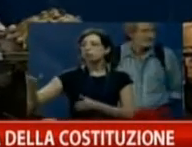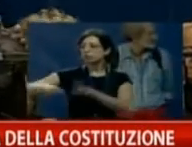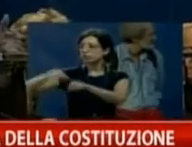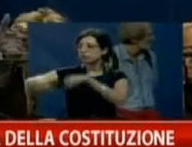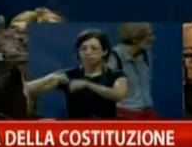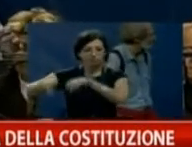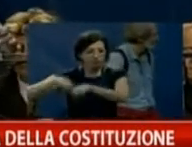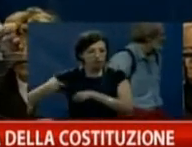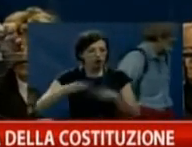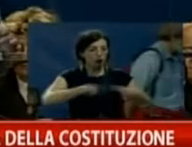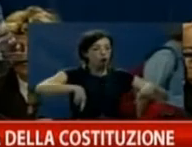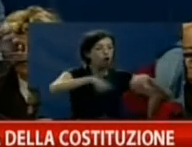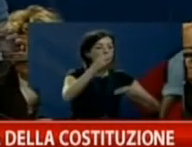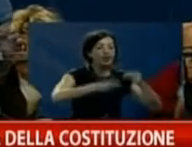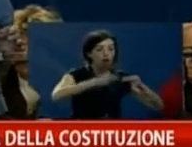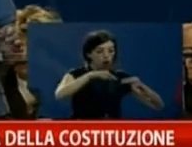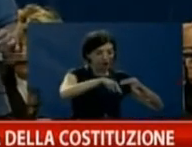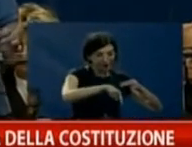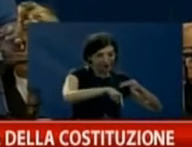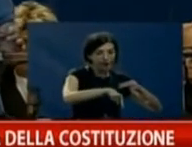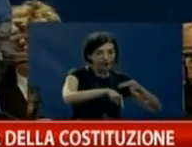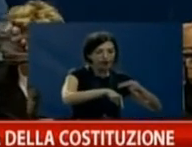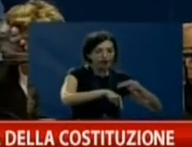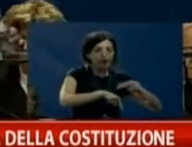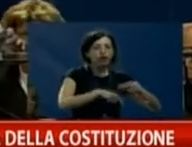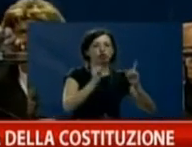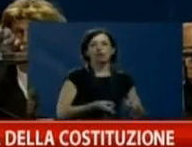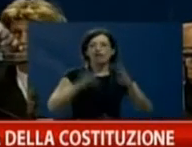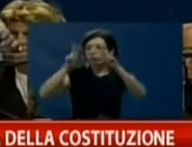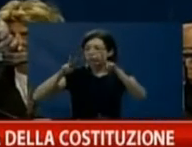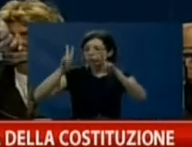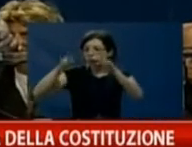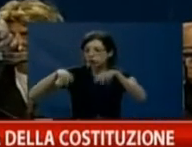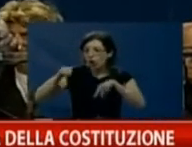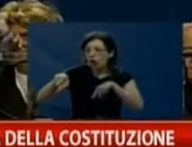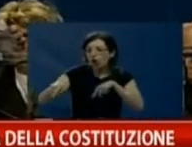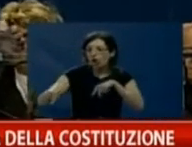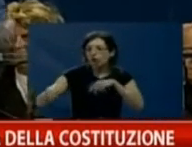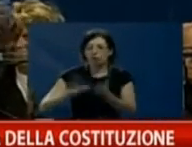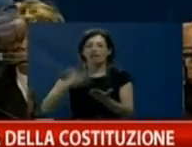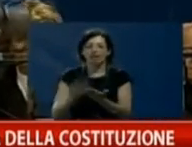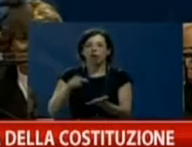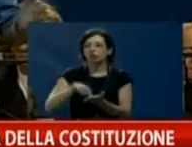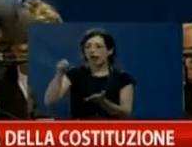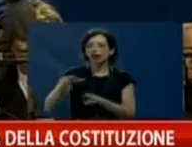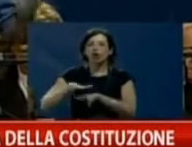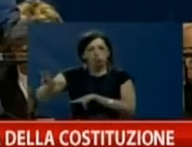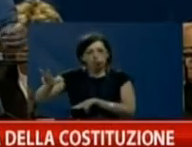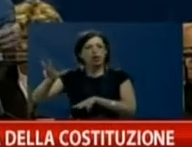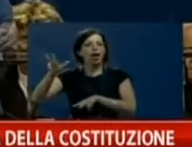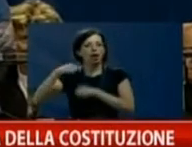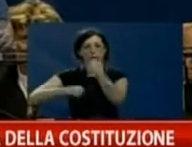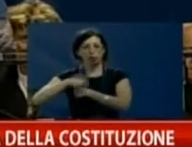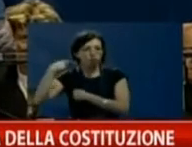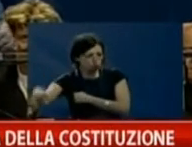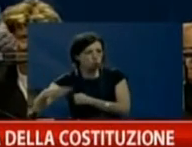dovendo giudicare della correttezza del comportamento del Comune, ha detto, perché ci sono i vincoli, tutto